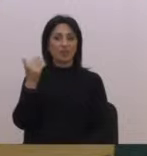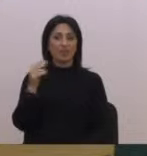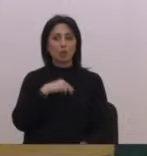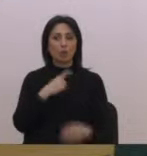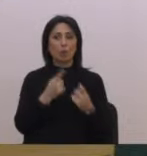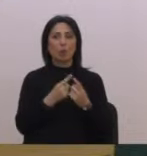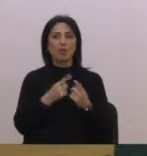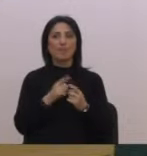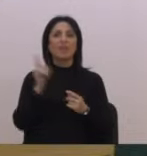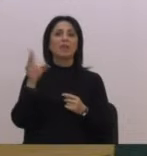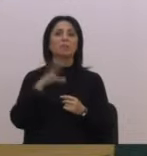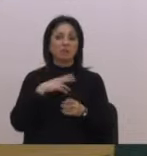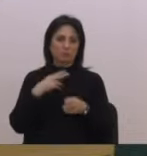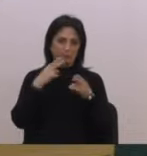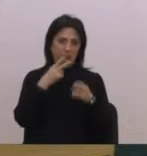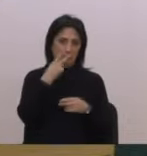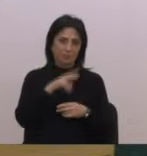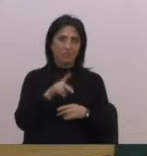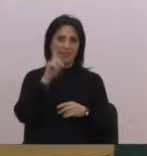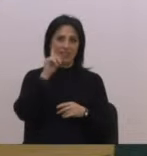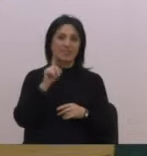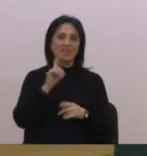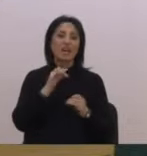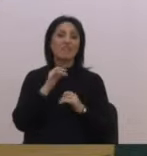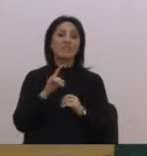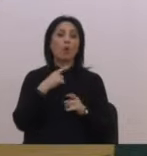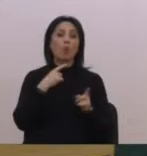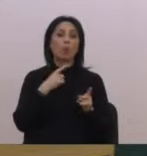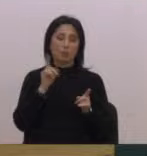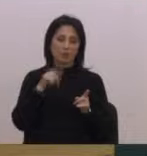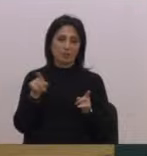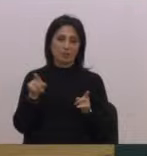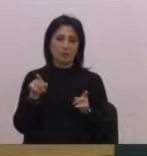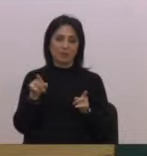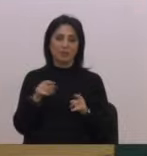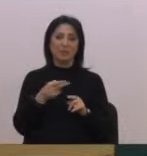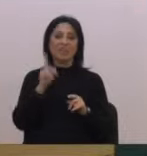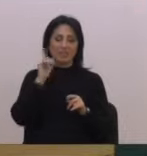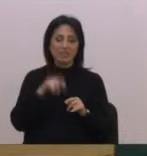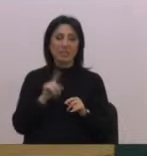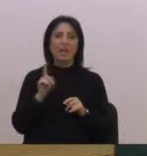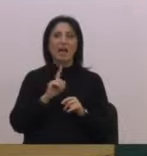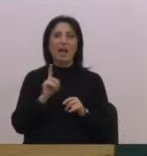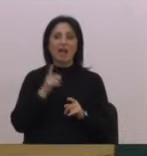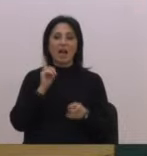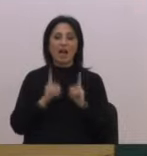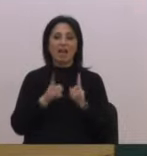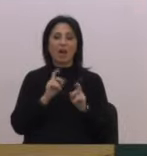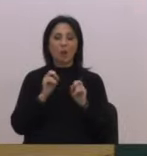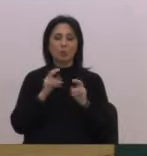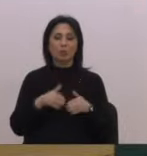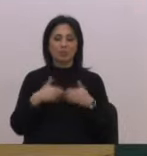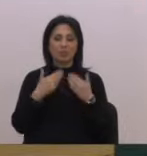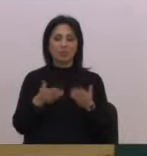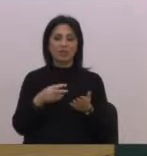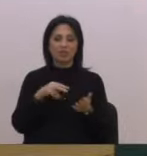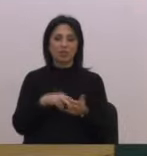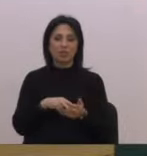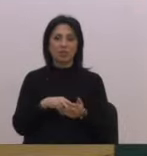colegebi, ic hart n-am copi. Te icit razer sau bro, tu ai nahla. Te icit realuri saptris cinașet